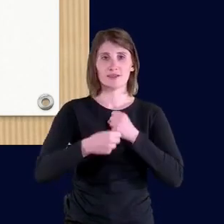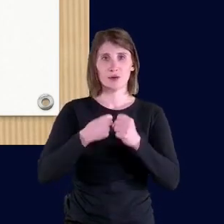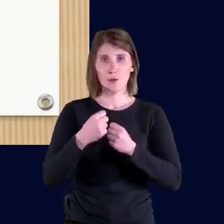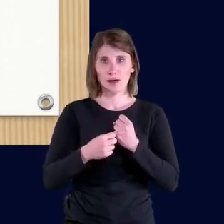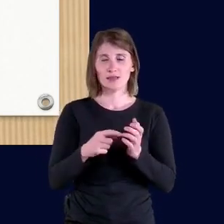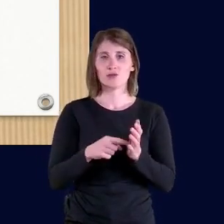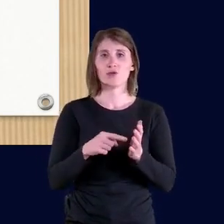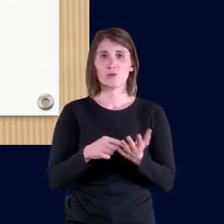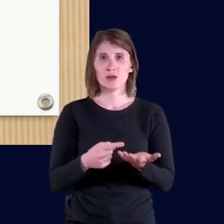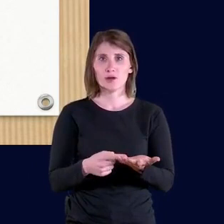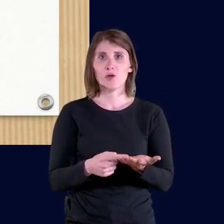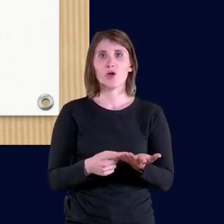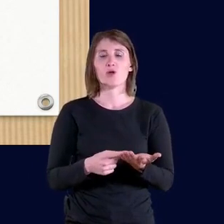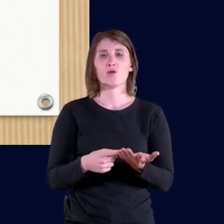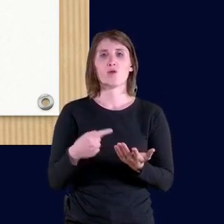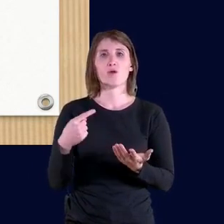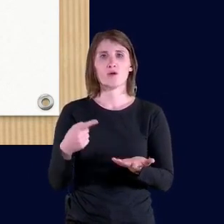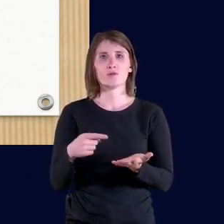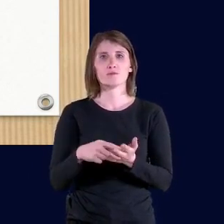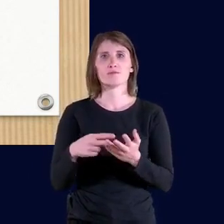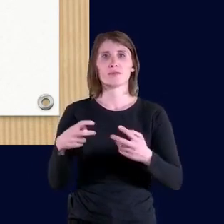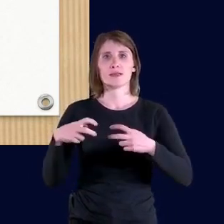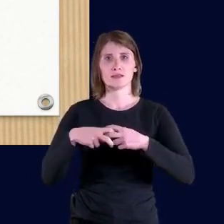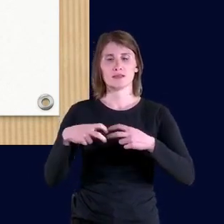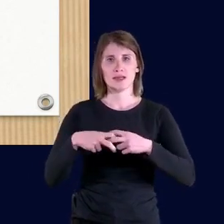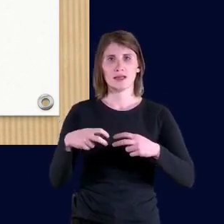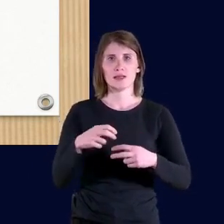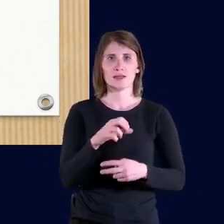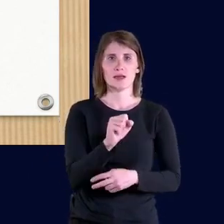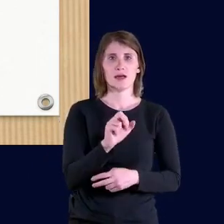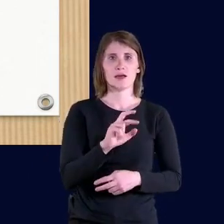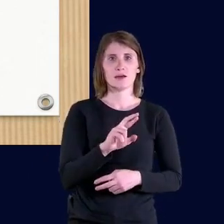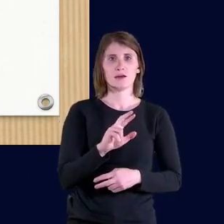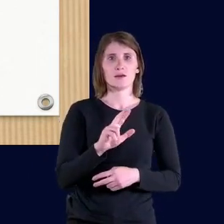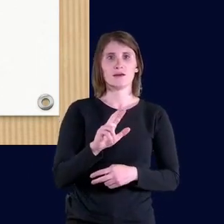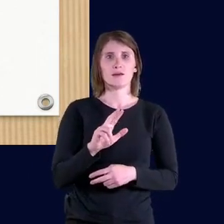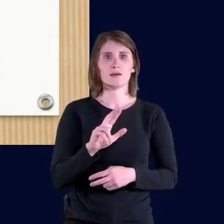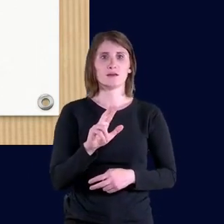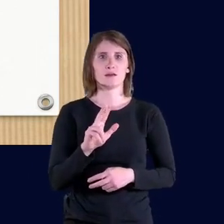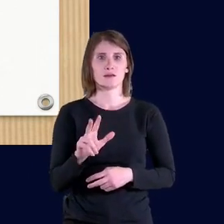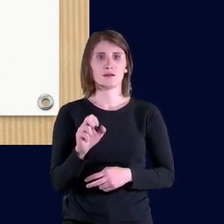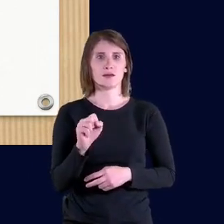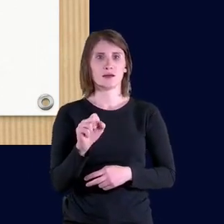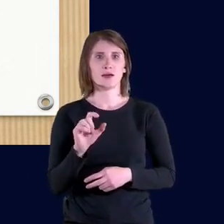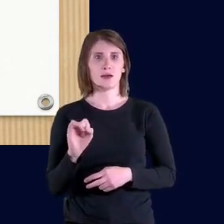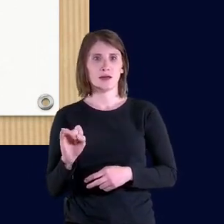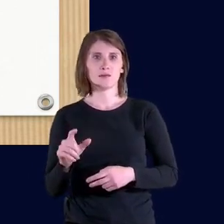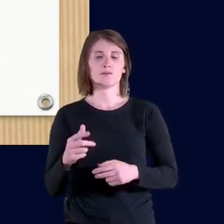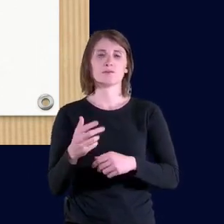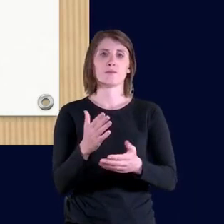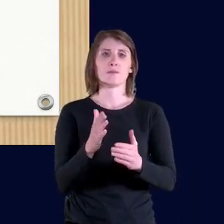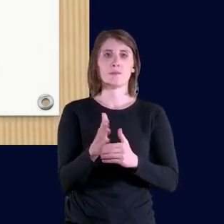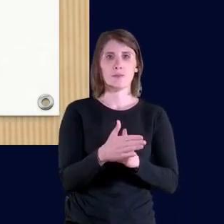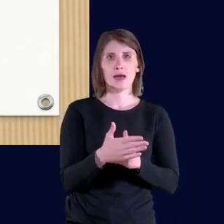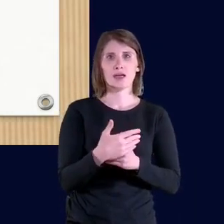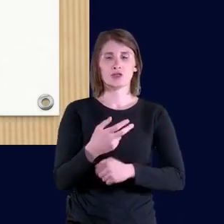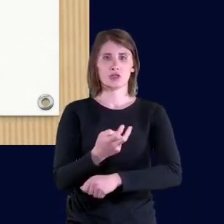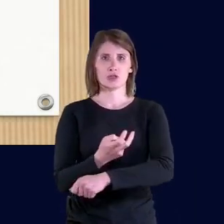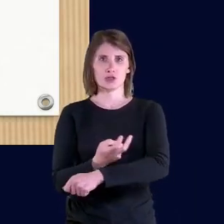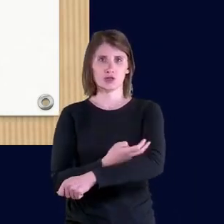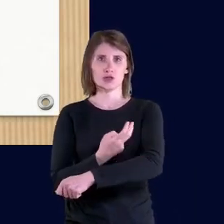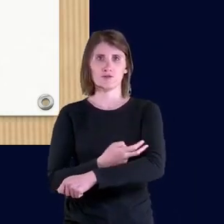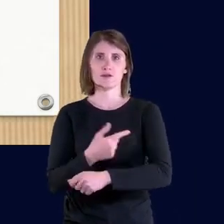było akcja która została uruchomiona przez internet Archive i okresie od marca do czerwca 2020 roku